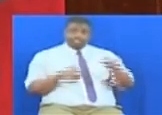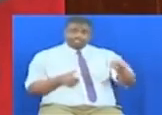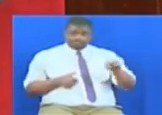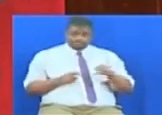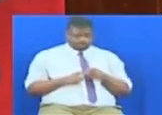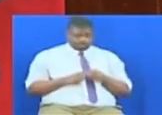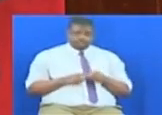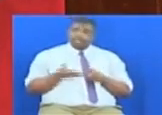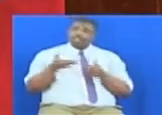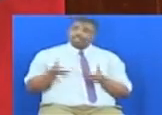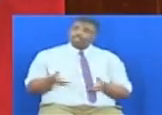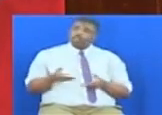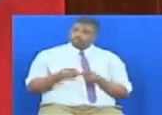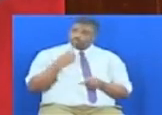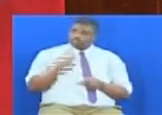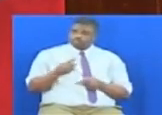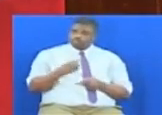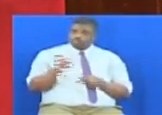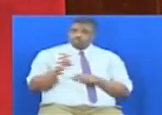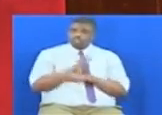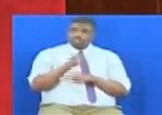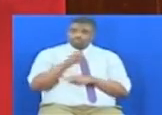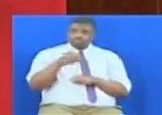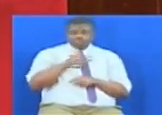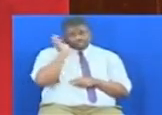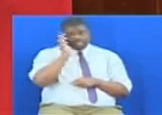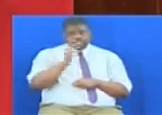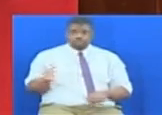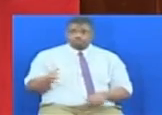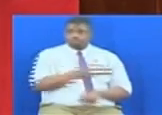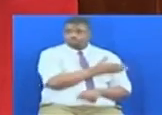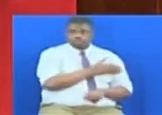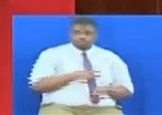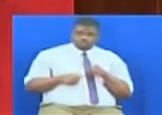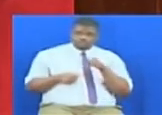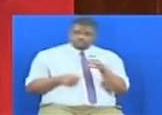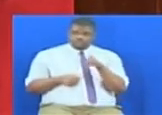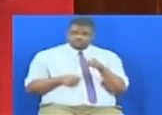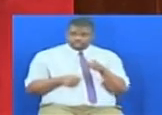wanalalamika eti walinzi wa serikali wameondolewa. Wale wale system.